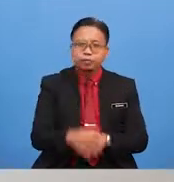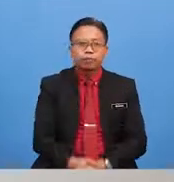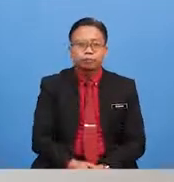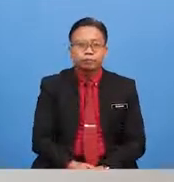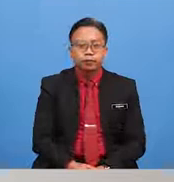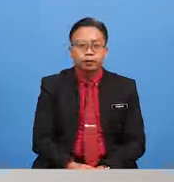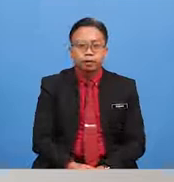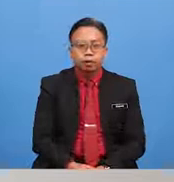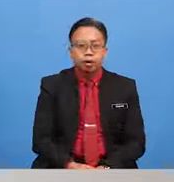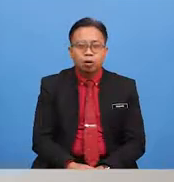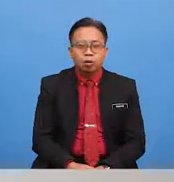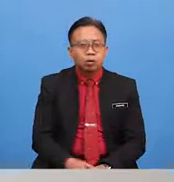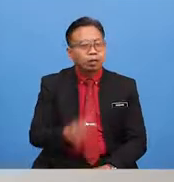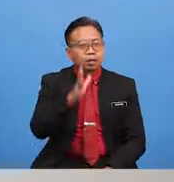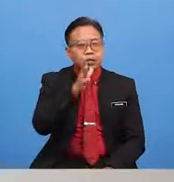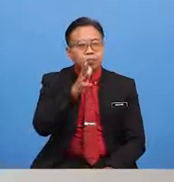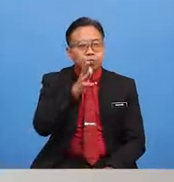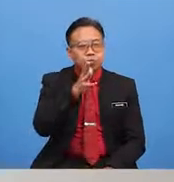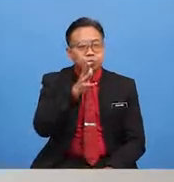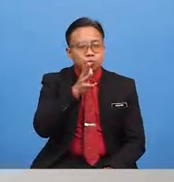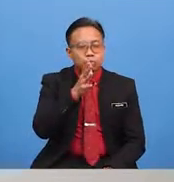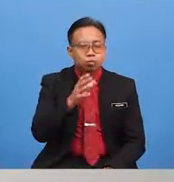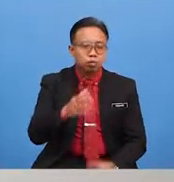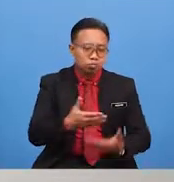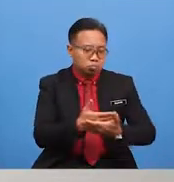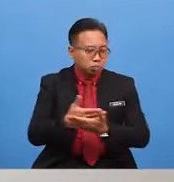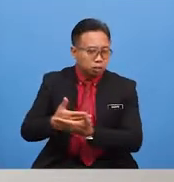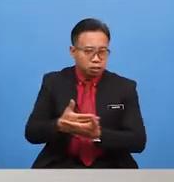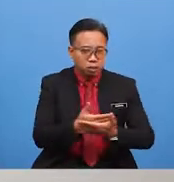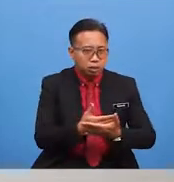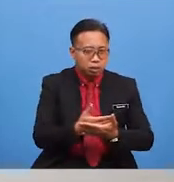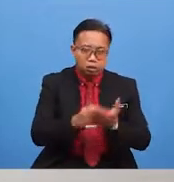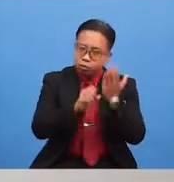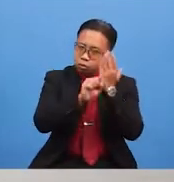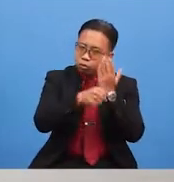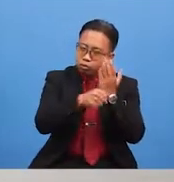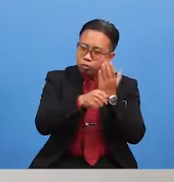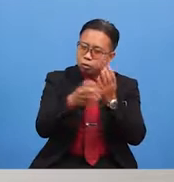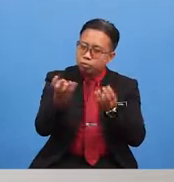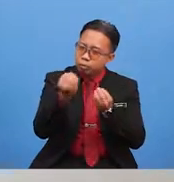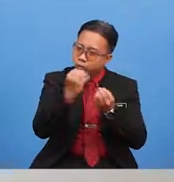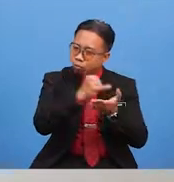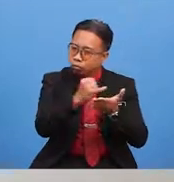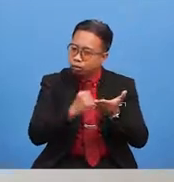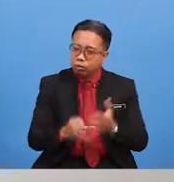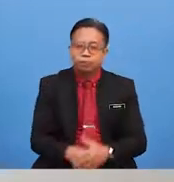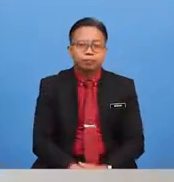Beliau menjadikan watak ibu atau wanita dan anak sebagai sumber inspirasinya.